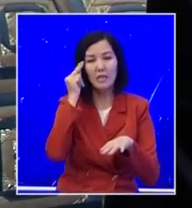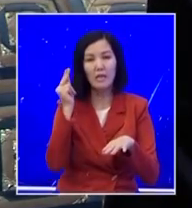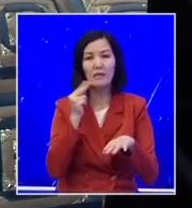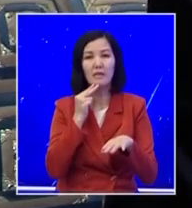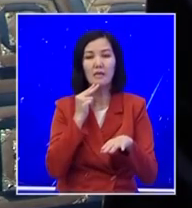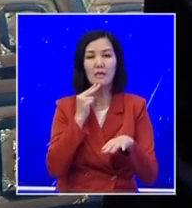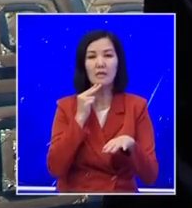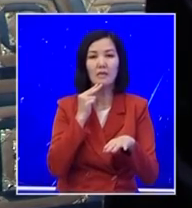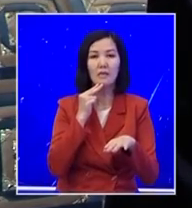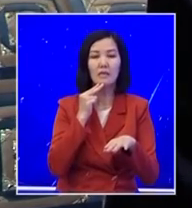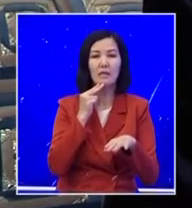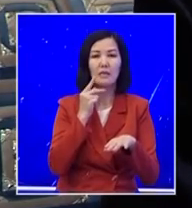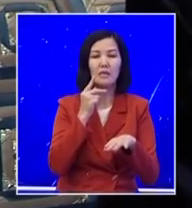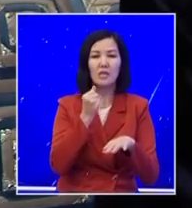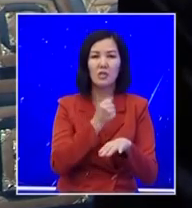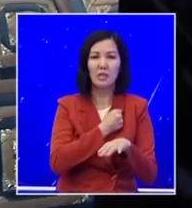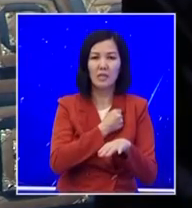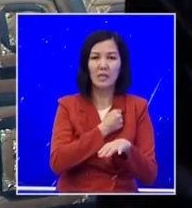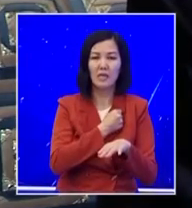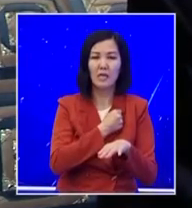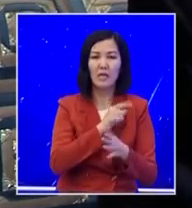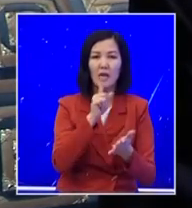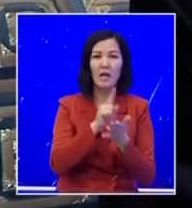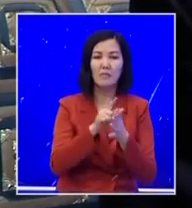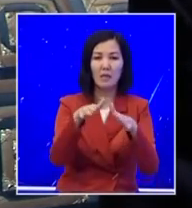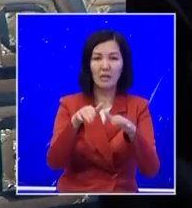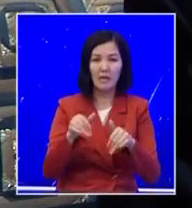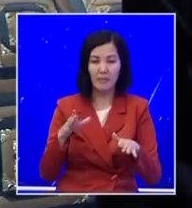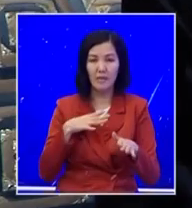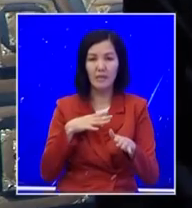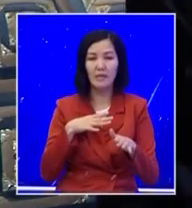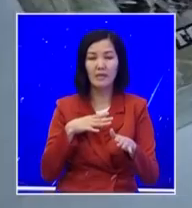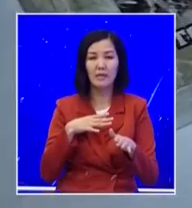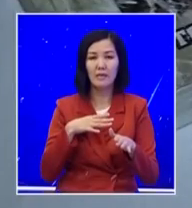жаңағы шеріктері келіп те алым-салық алып кетеді.